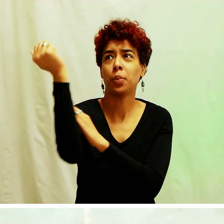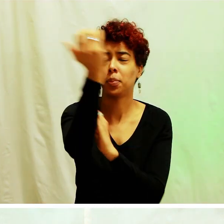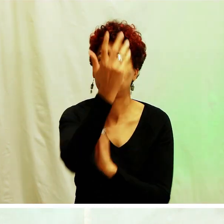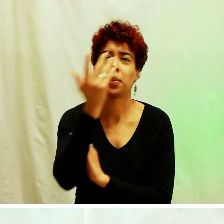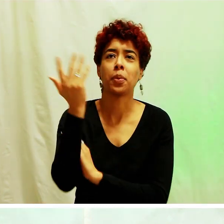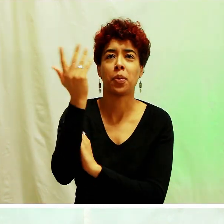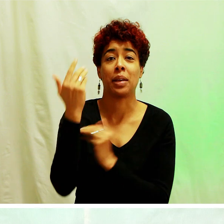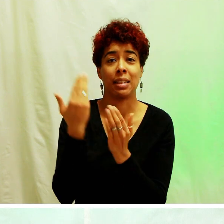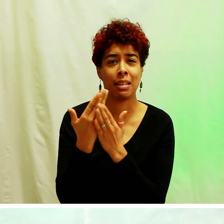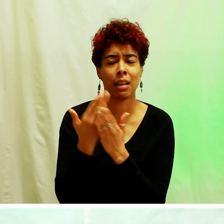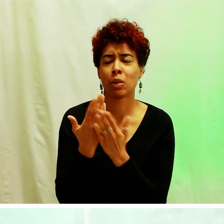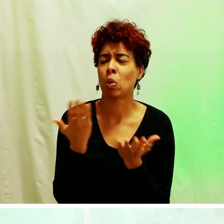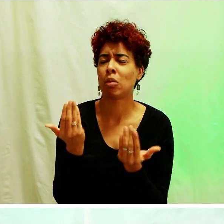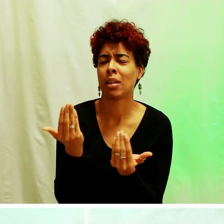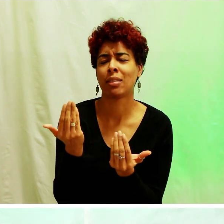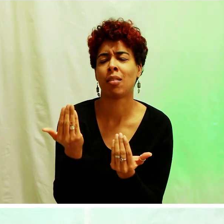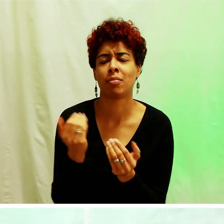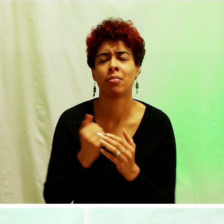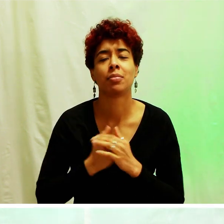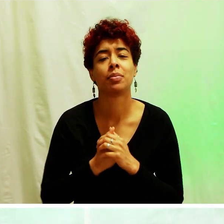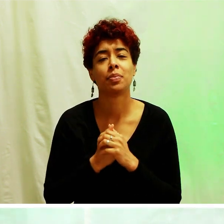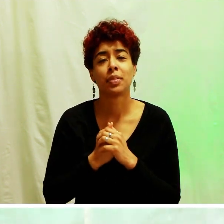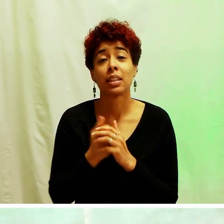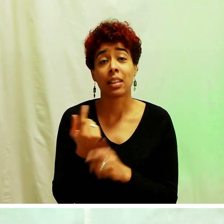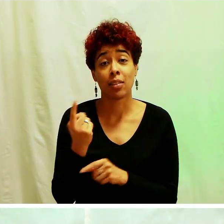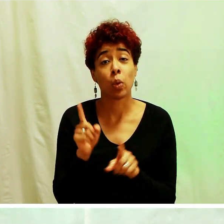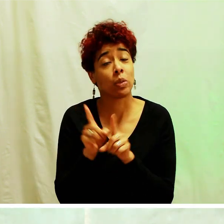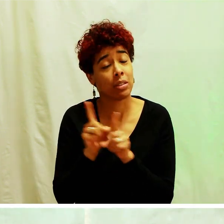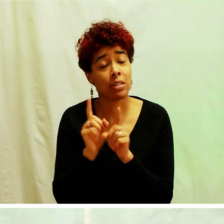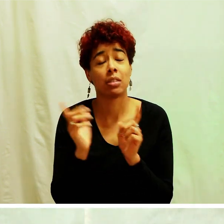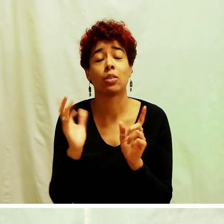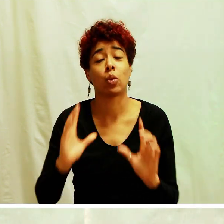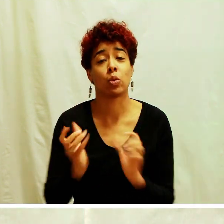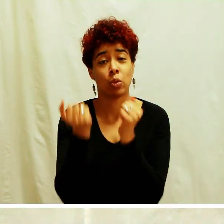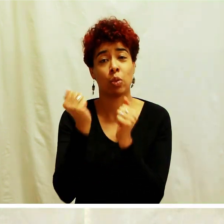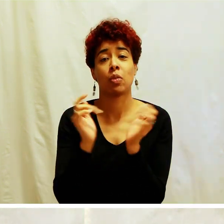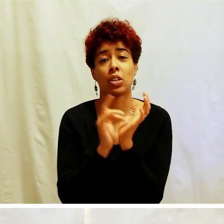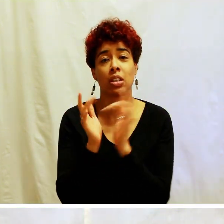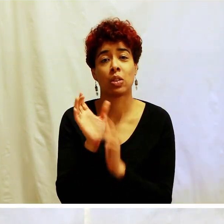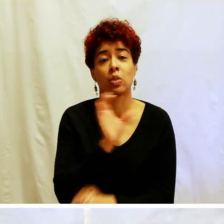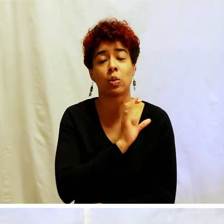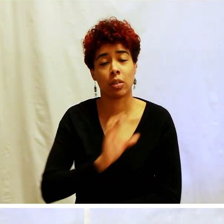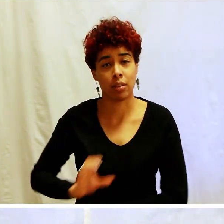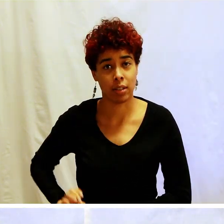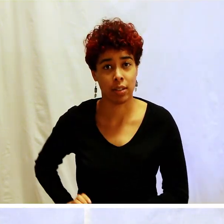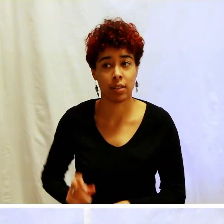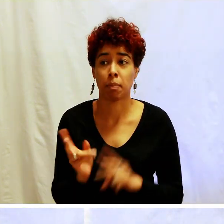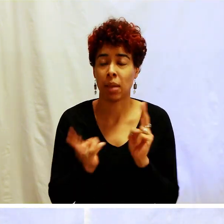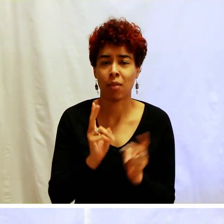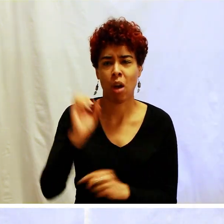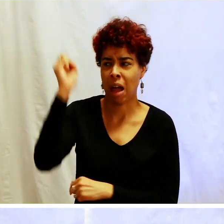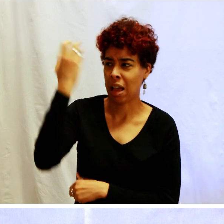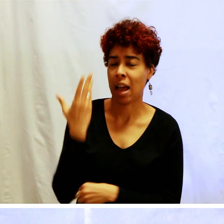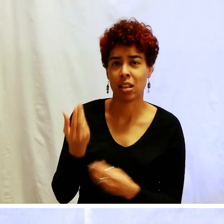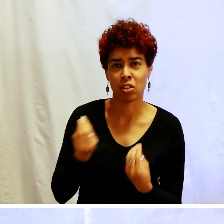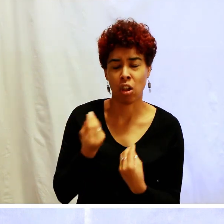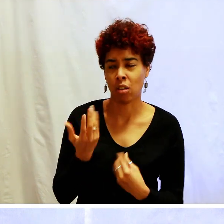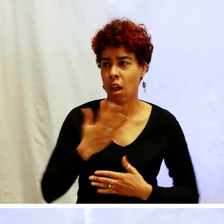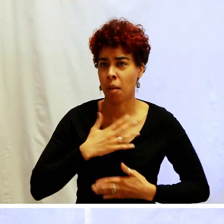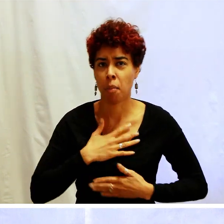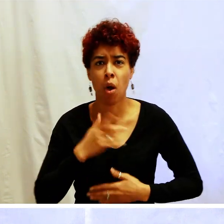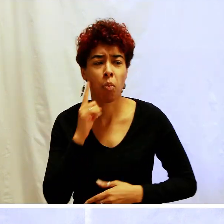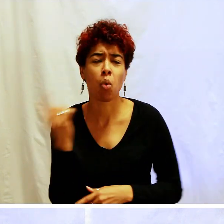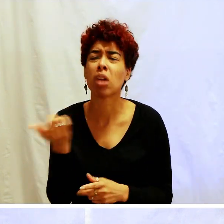Dieu et de notre Sauveur Jésus-Christ. Amen. » Parfois, certains ont peur de la grâce. Ils disent, oui, mais si on est dans la grâce,